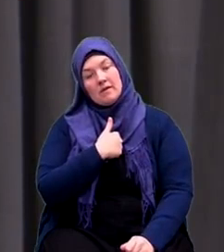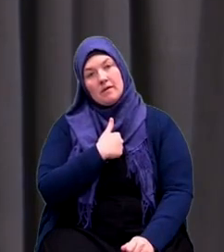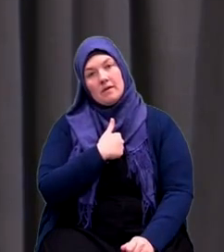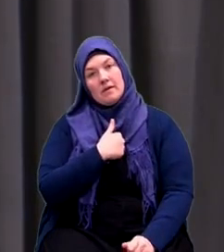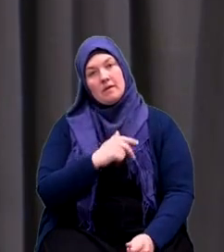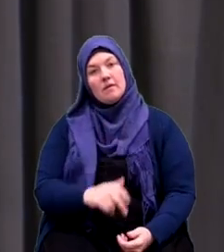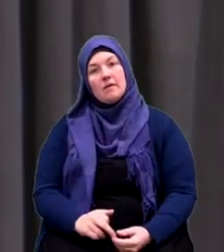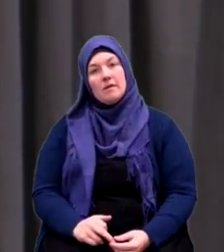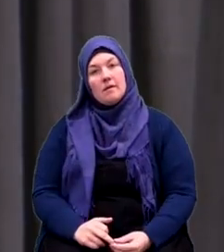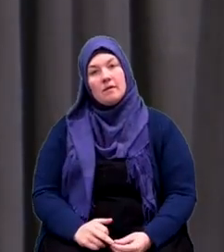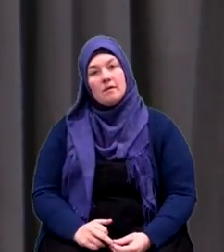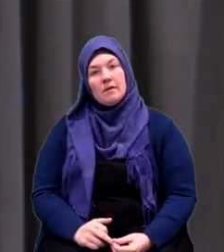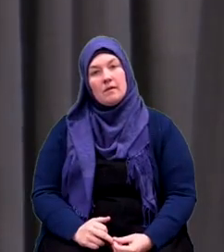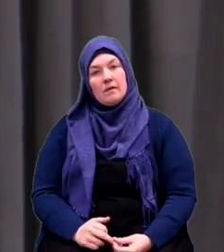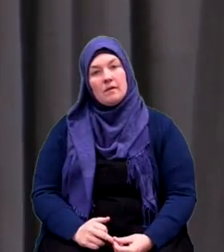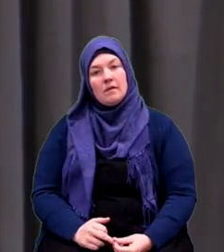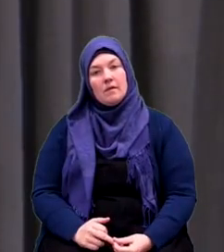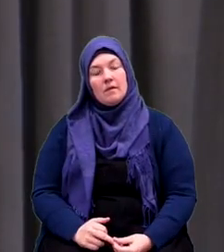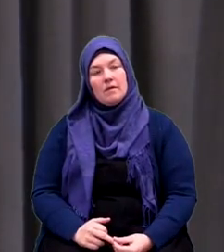عَلَى بَصِيرَةٍ,